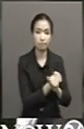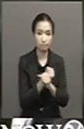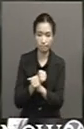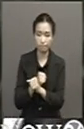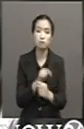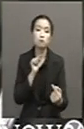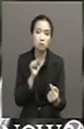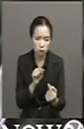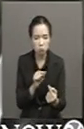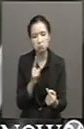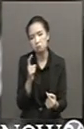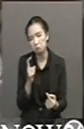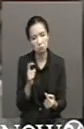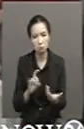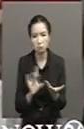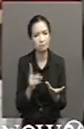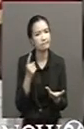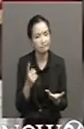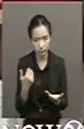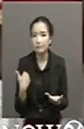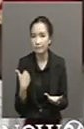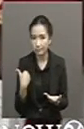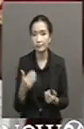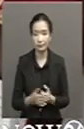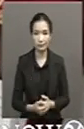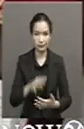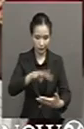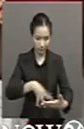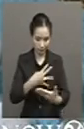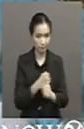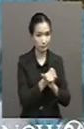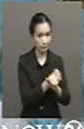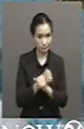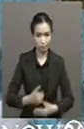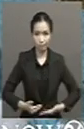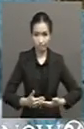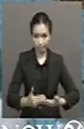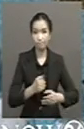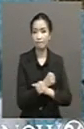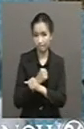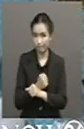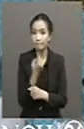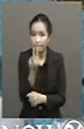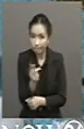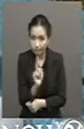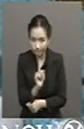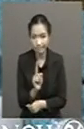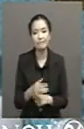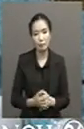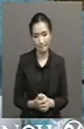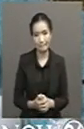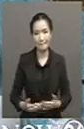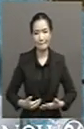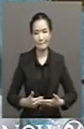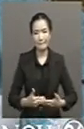สมไม่ได้อย่างมีประสิทธิภาพนะครับการวางแผนการคุมกำเนิดนี้ก็จะไปดูส่วนที่เป็นทั้งการชะลอการตั้ง